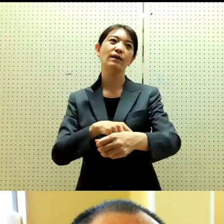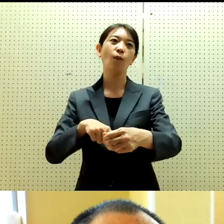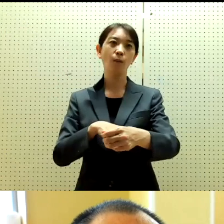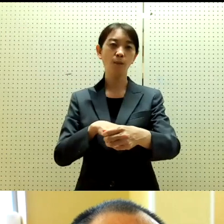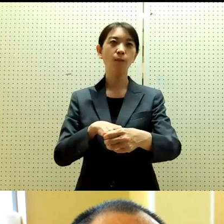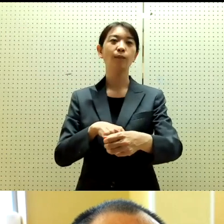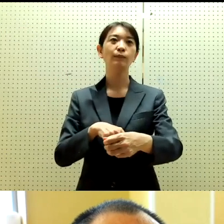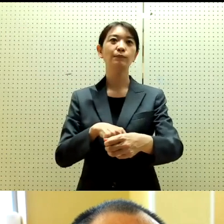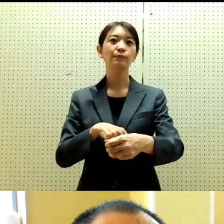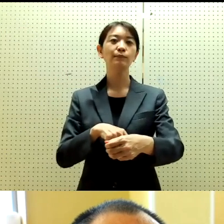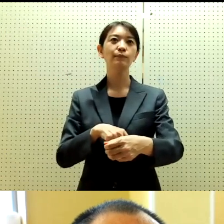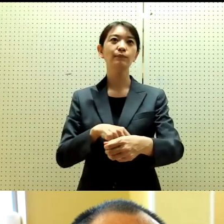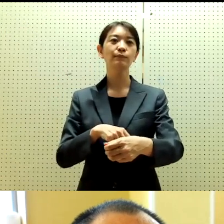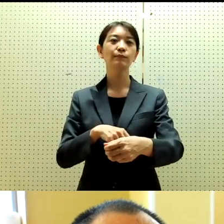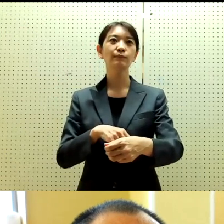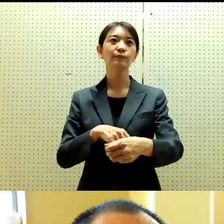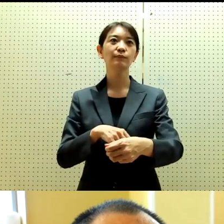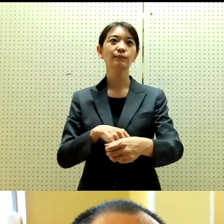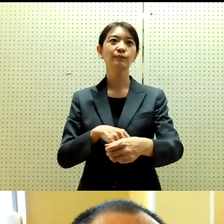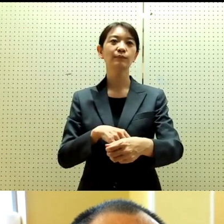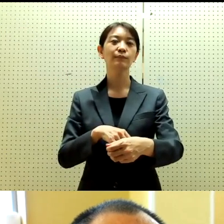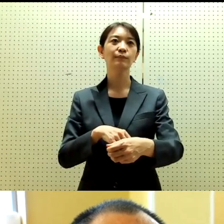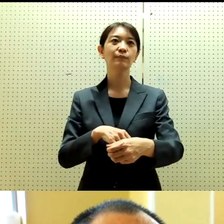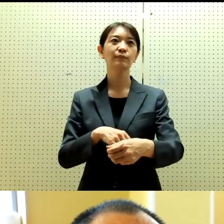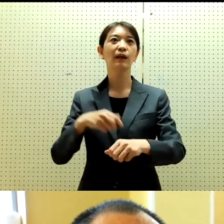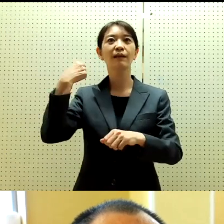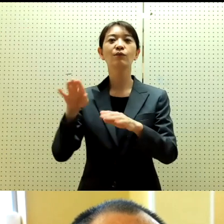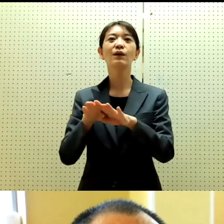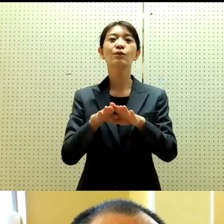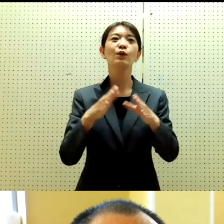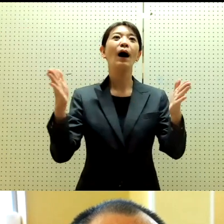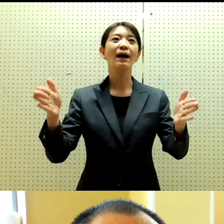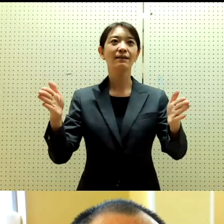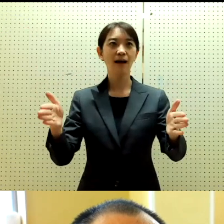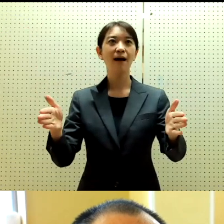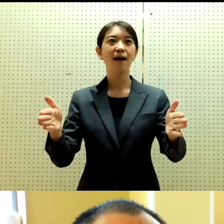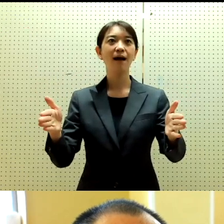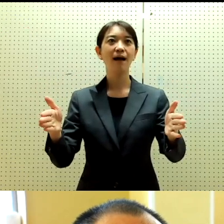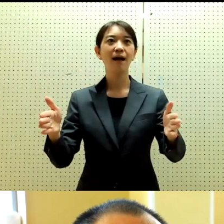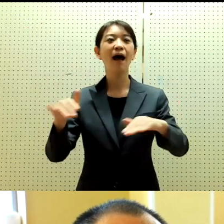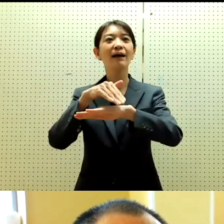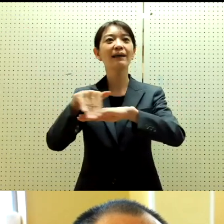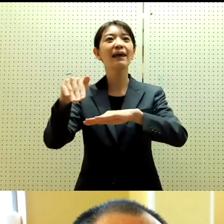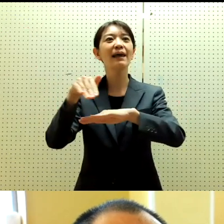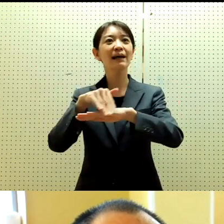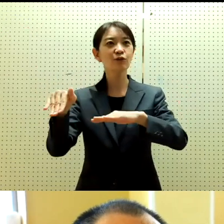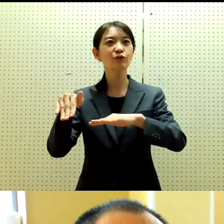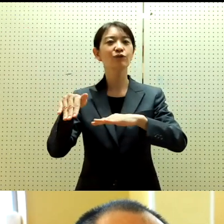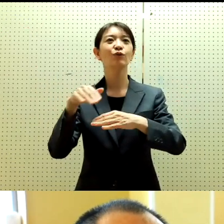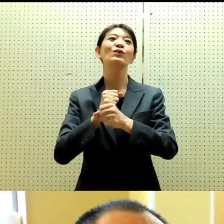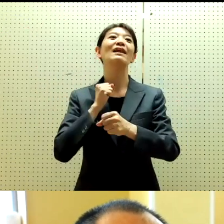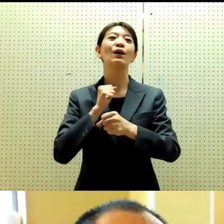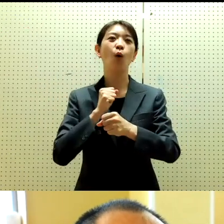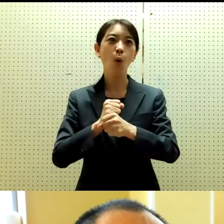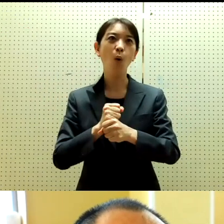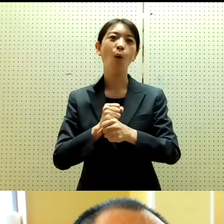ね、それは何かっていうと、夏休み中のですね、計画を立てようよっていうことを言いました。要する